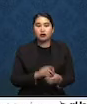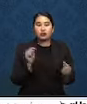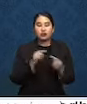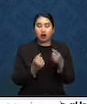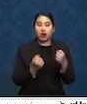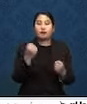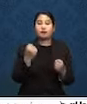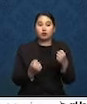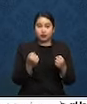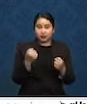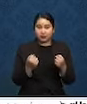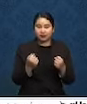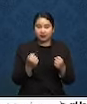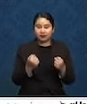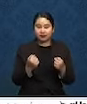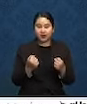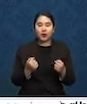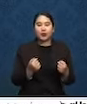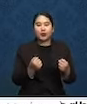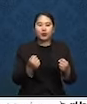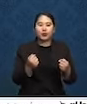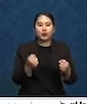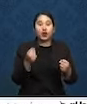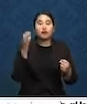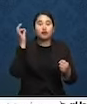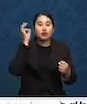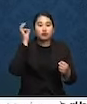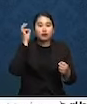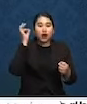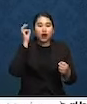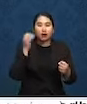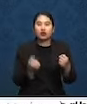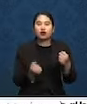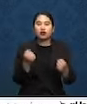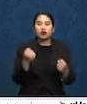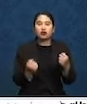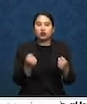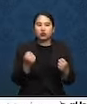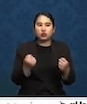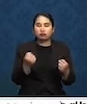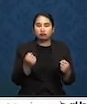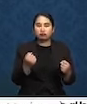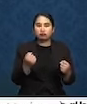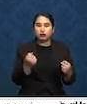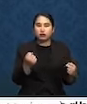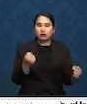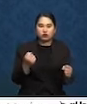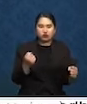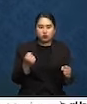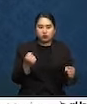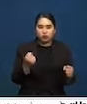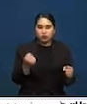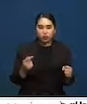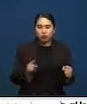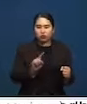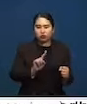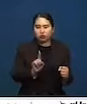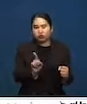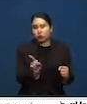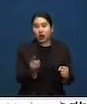เนี่ยท่านประธานเวลาเราฟังว่ารถคันนี้มีทวินเทอร์โบเนี่ยเรามั่นใจว่ารถจะวิ่ง